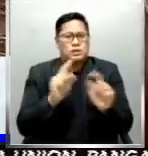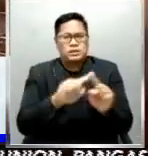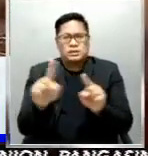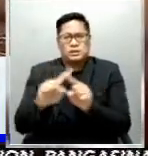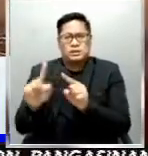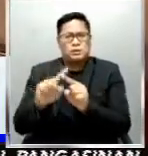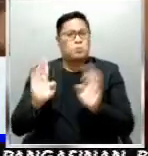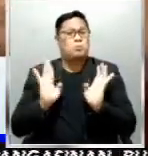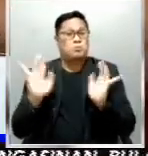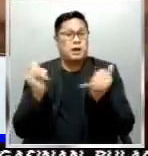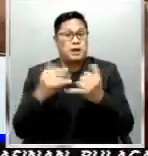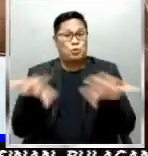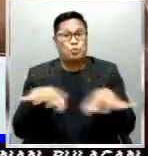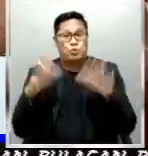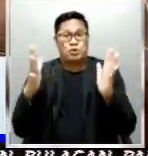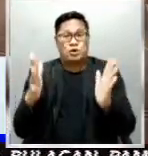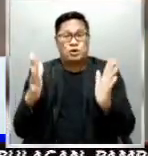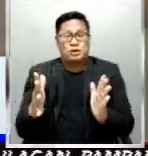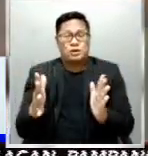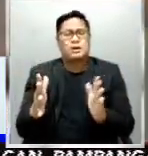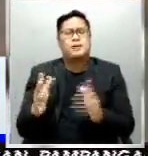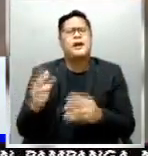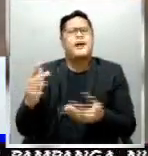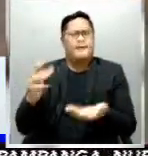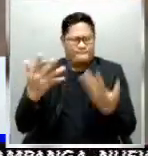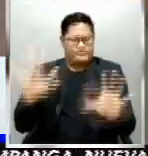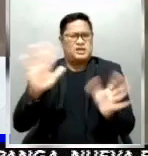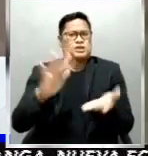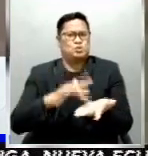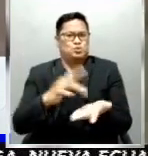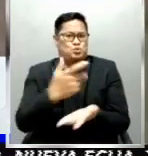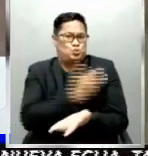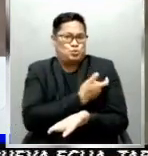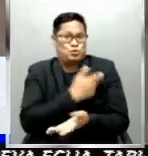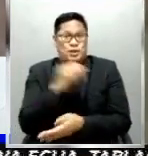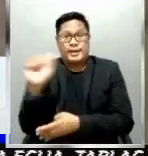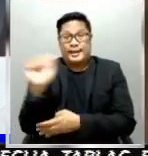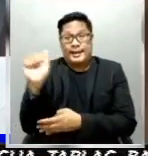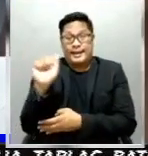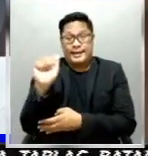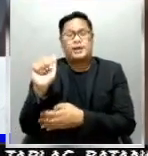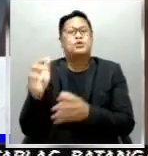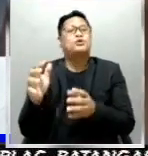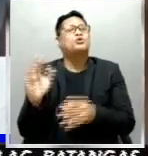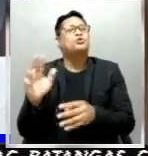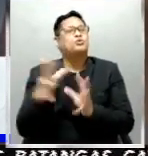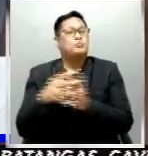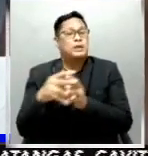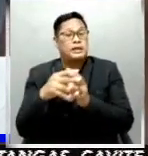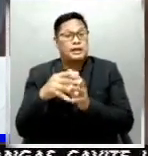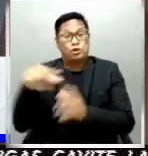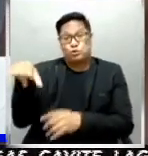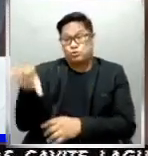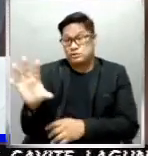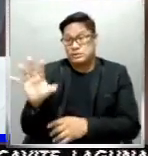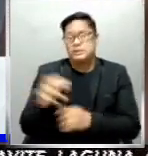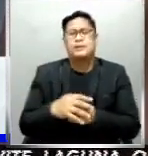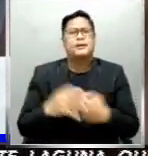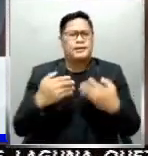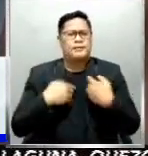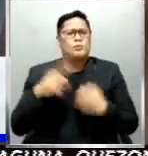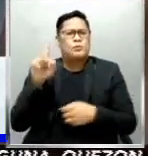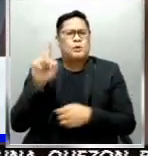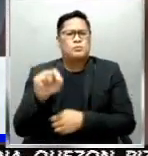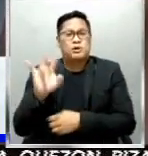health worker sa nabakunahan na ng AstraZeneca vaccine sa Quezon City. Kasama sila sa 1.7 million